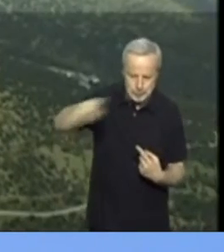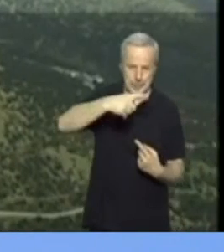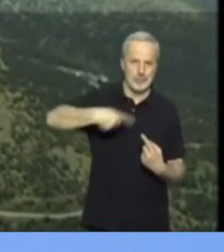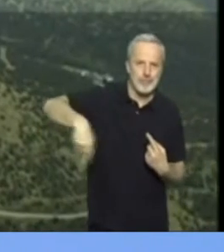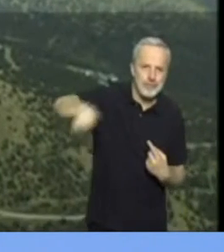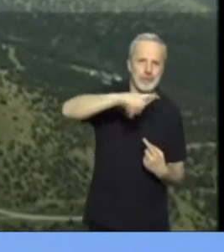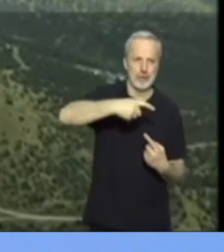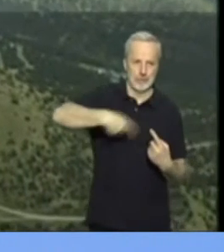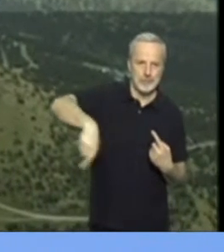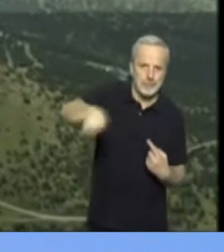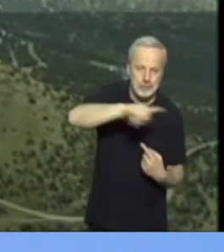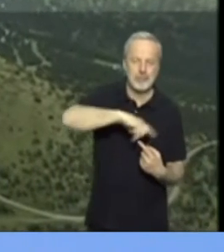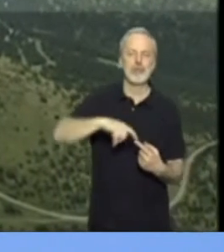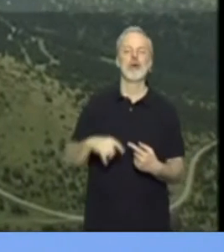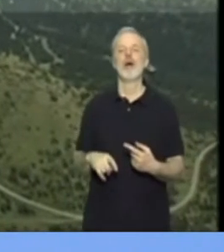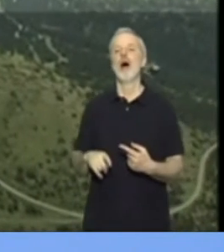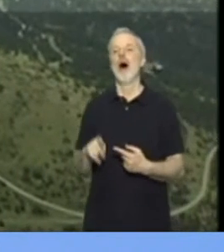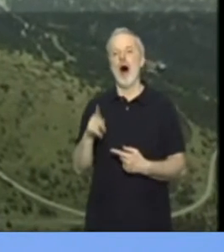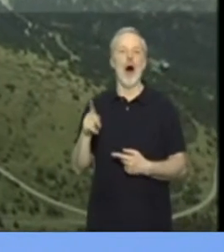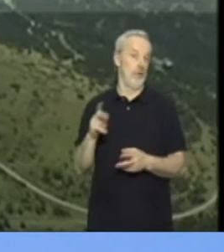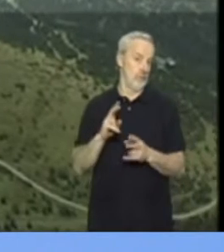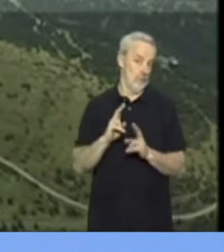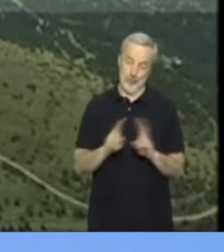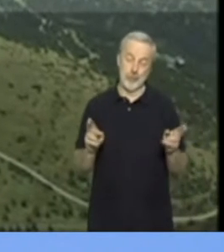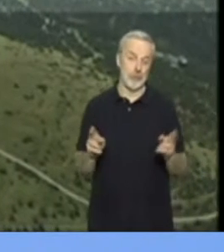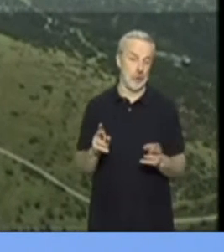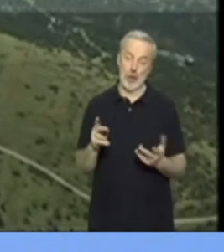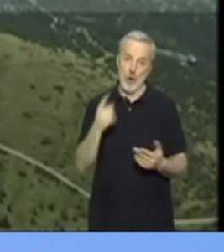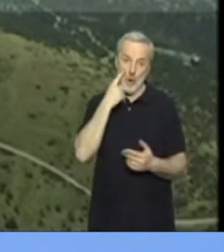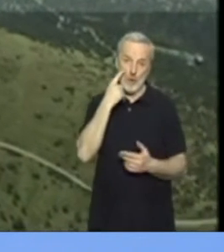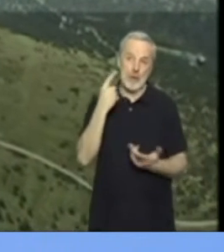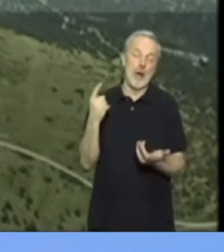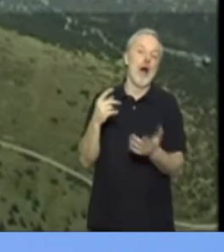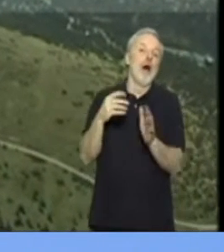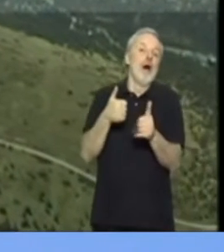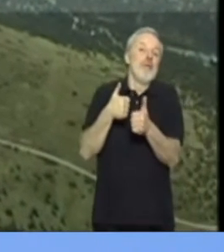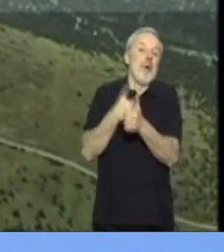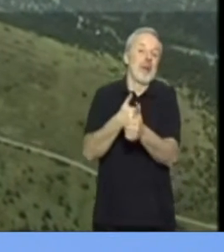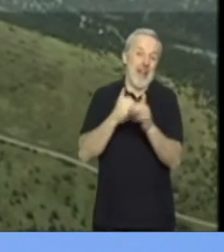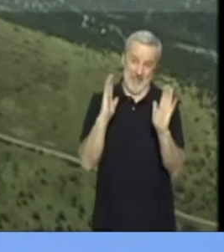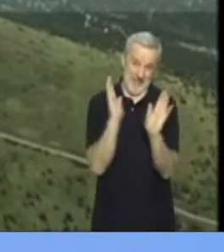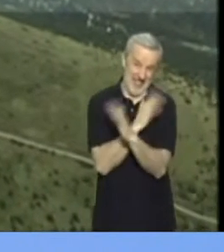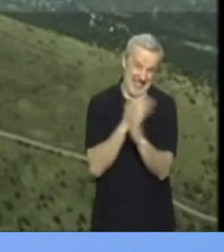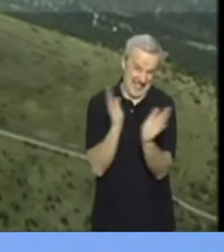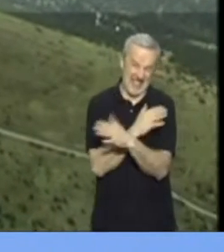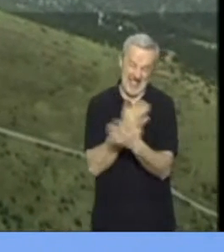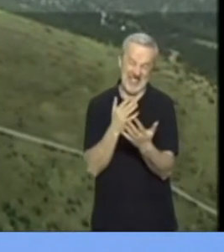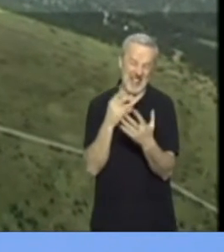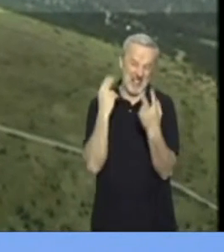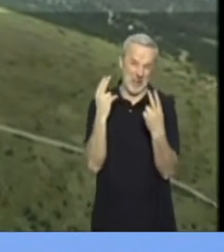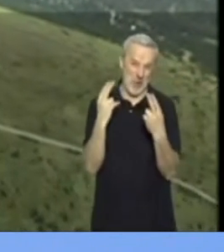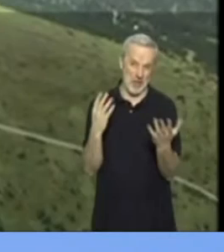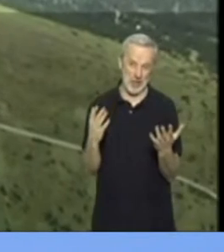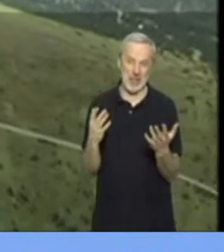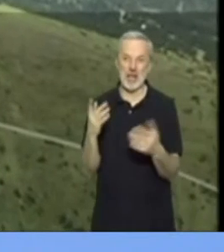nějaký sprinter, ale etapa může být rozhodnuta na větru, takže uvidíme, jak jednotlivé